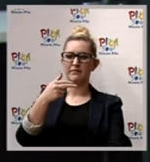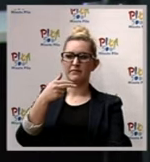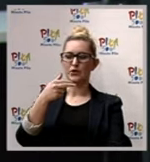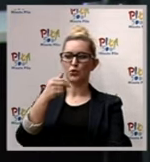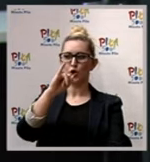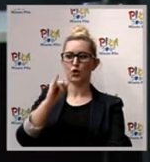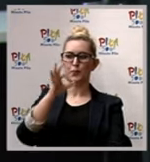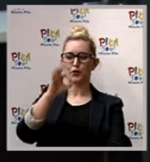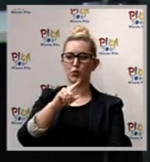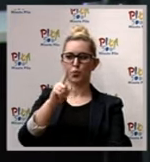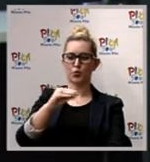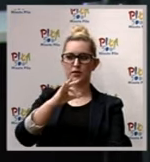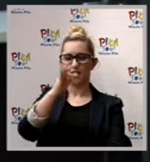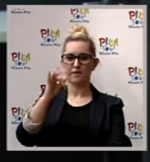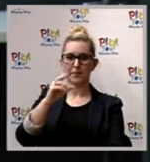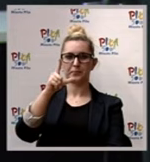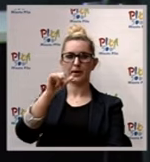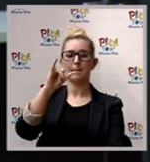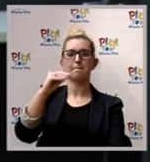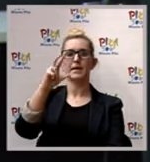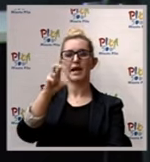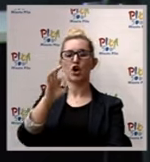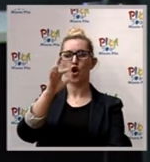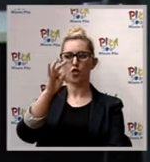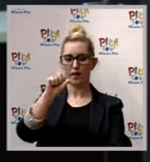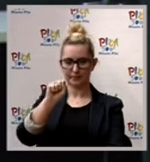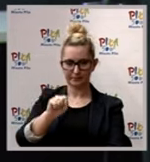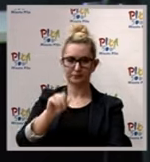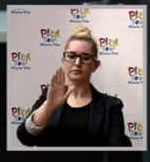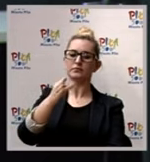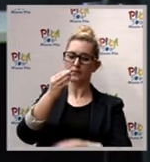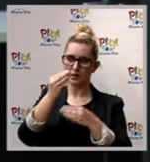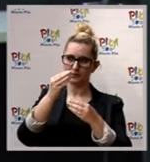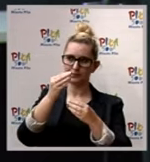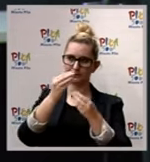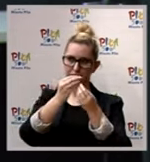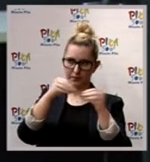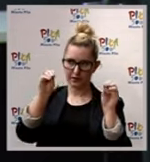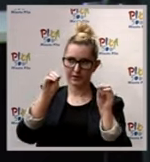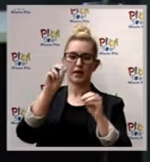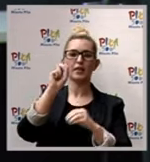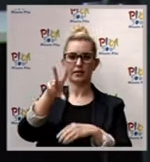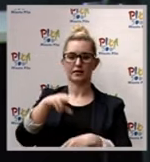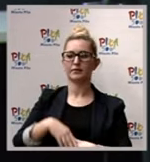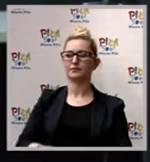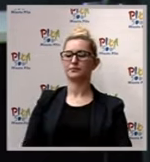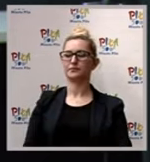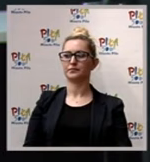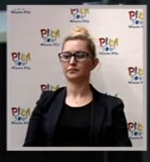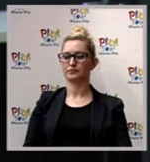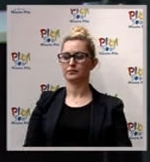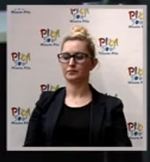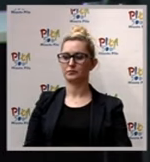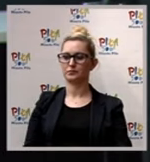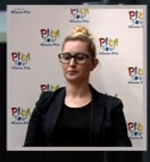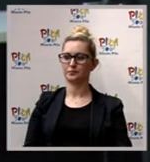skrutacyjna stwierdza, że kandydat Brunon Józef Piechota uzyskał więcej głosów za wyborem